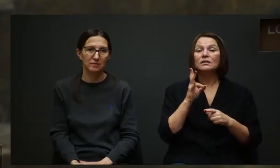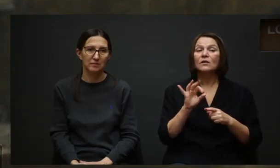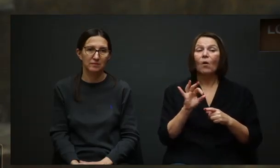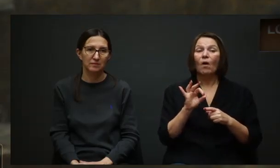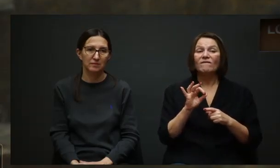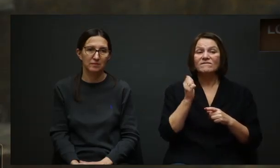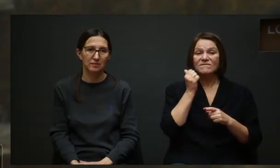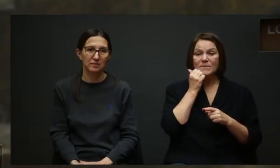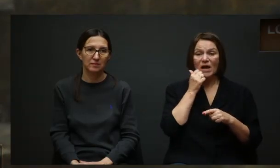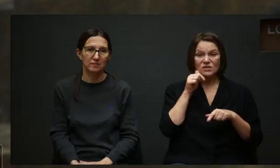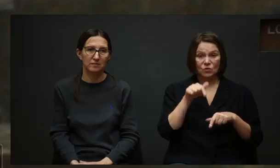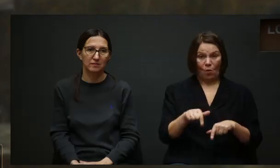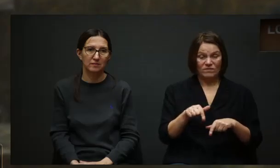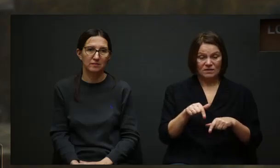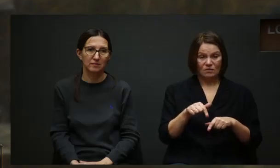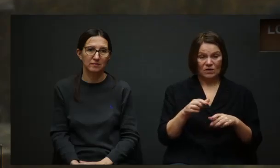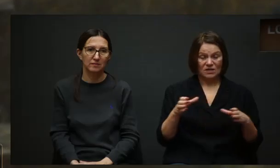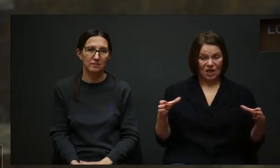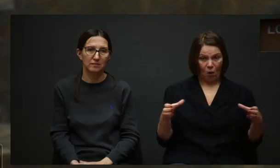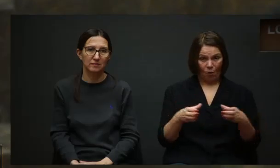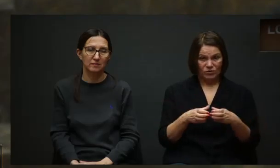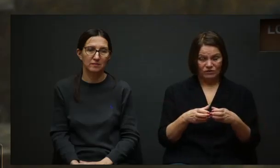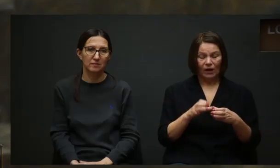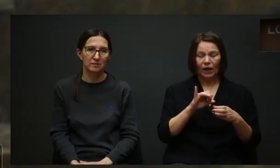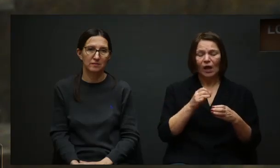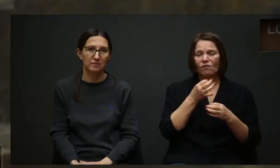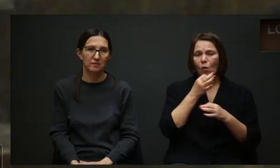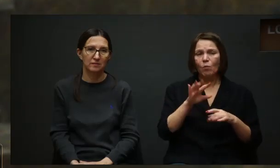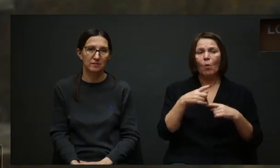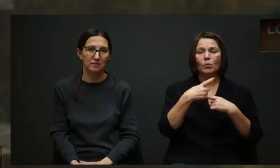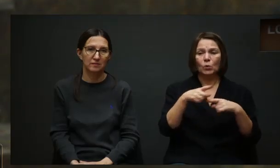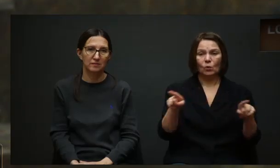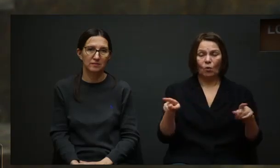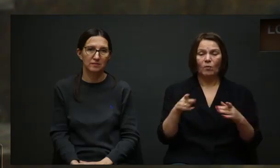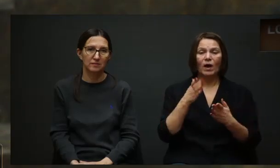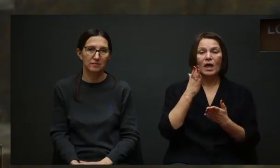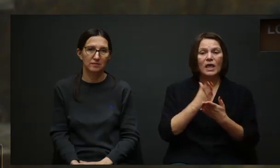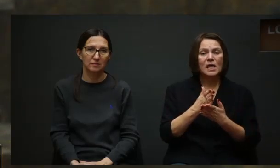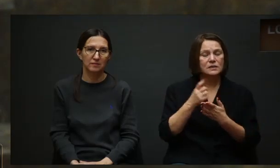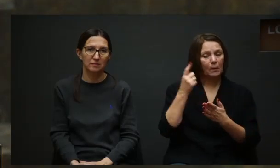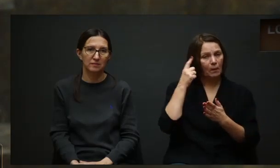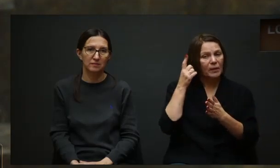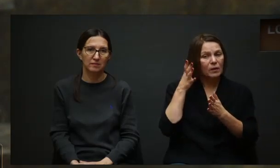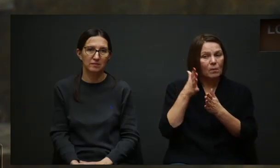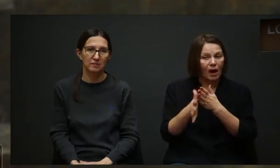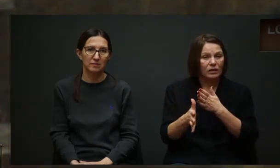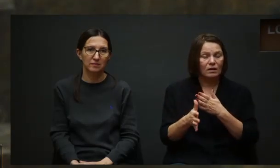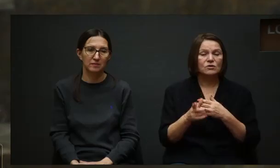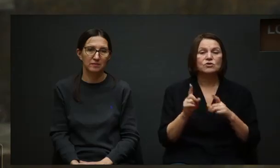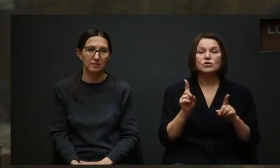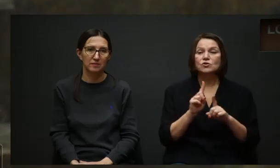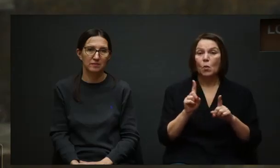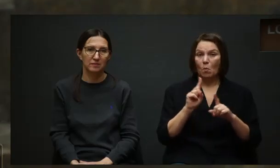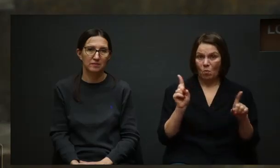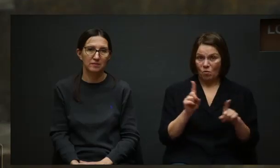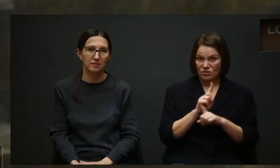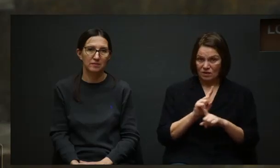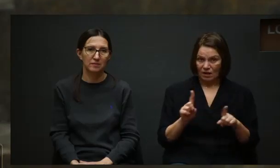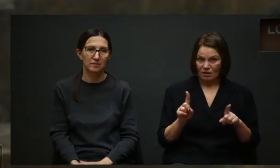в московском сообществе, да, я думаю, в любом другом, есть понимание, что музей,